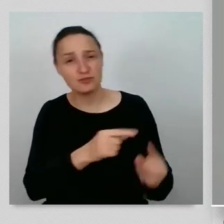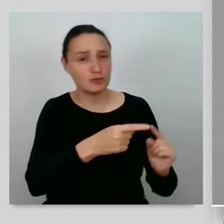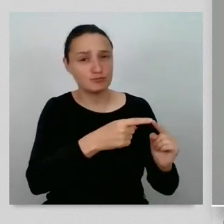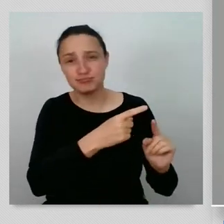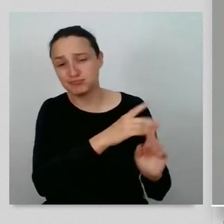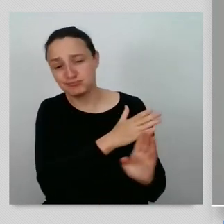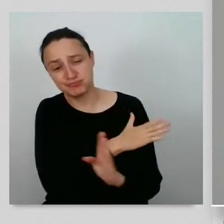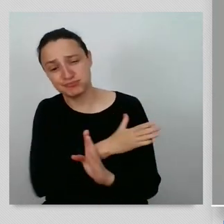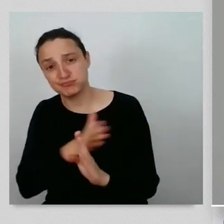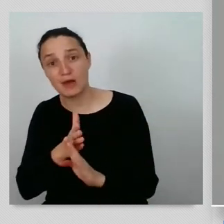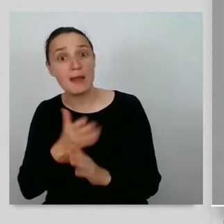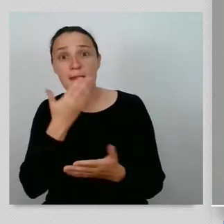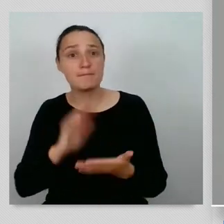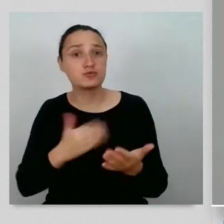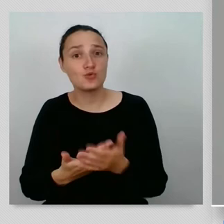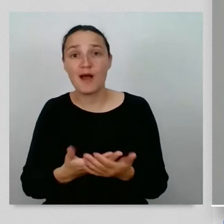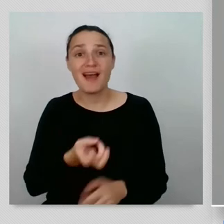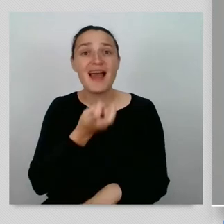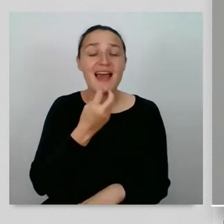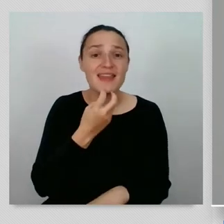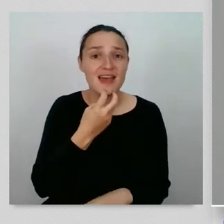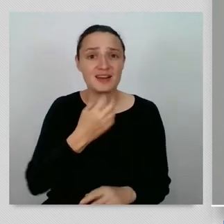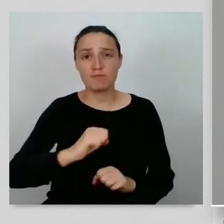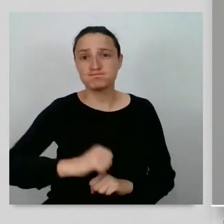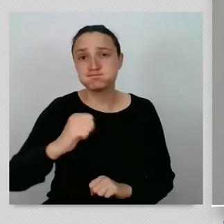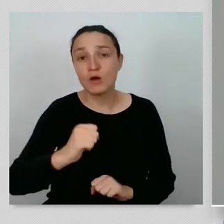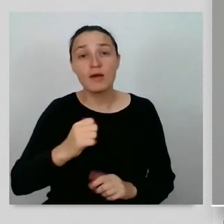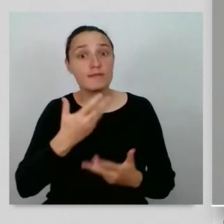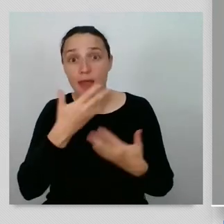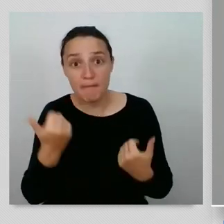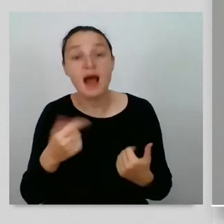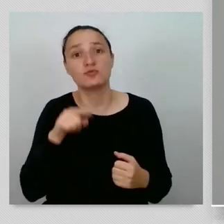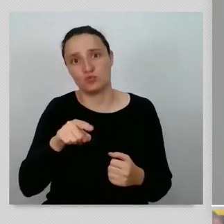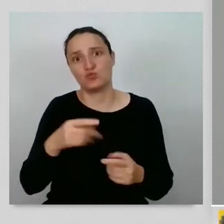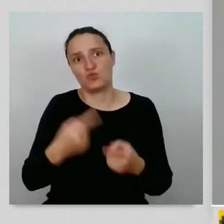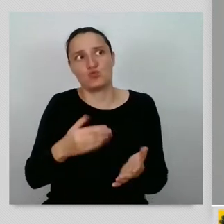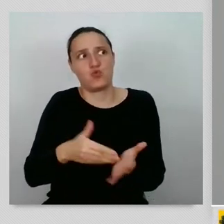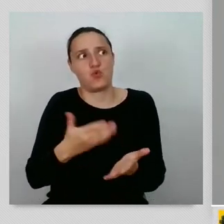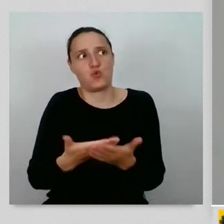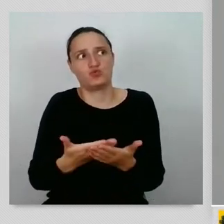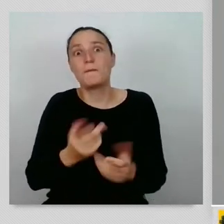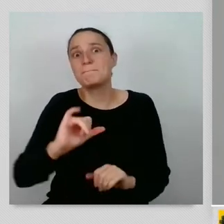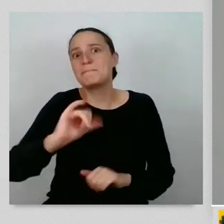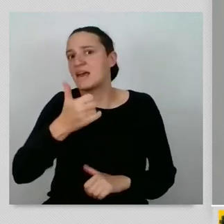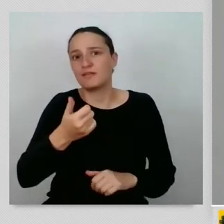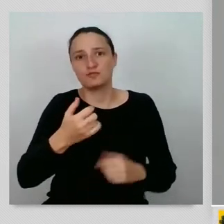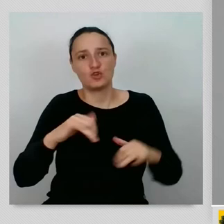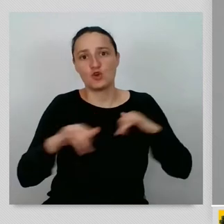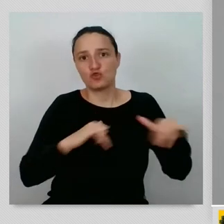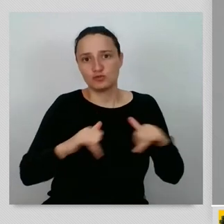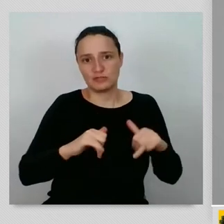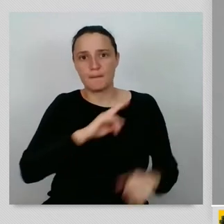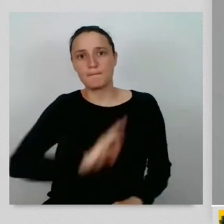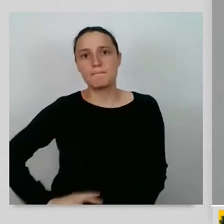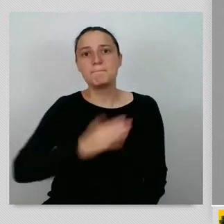atomowej, no to jest takie dziedzictwo niedokonane przez tak naprawdę od pierwszego rządu, od rządu Tadeusza Mazowieckiego do